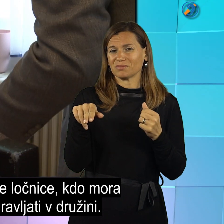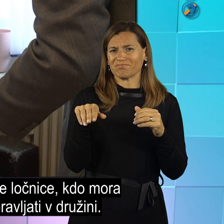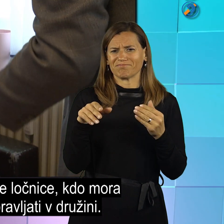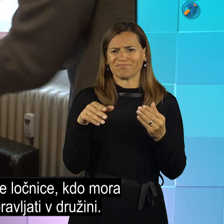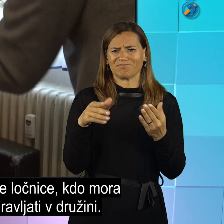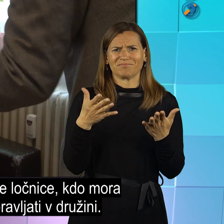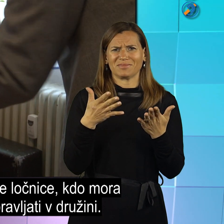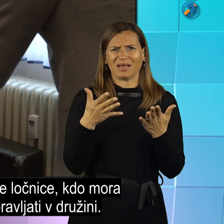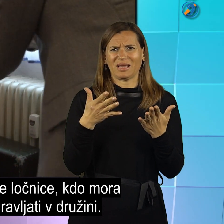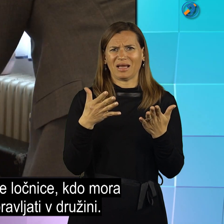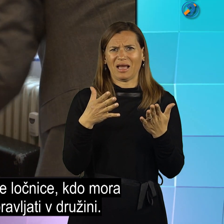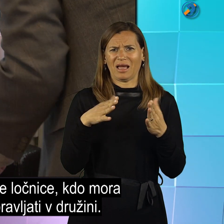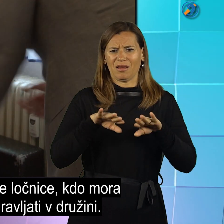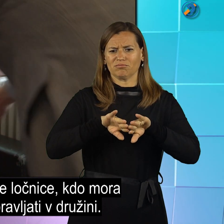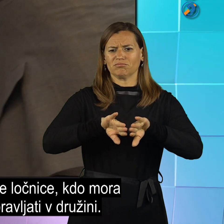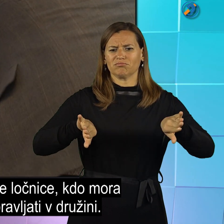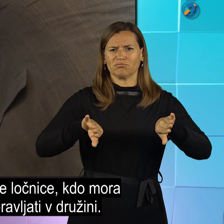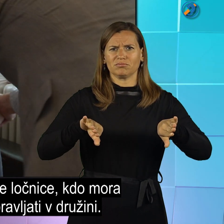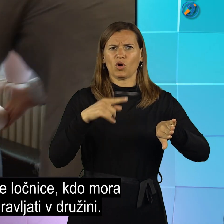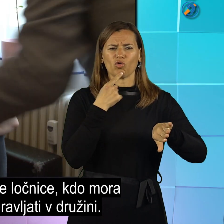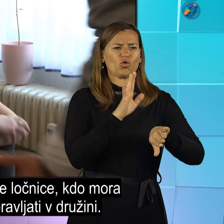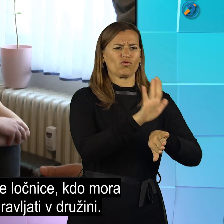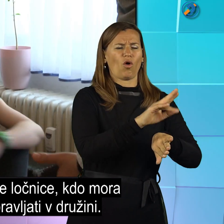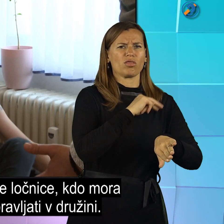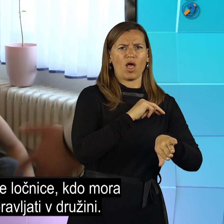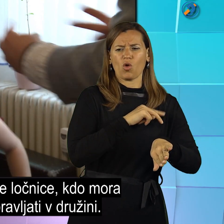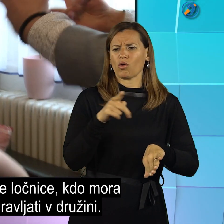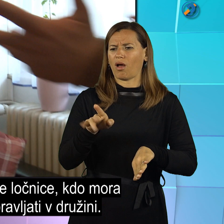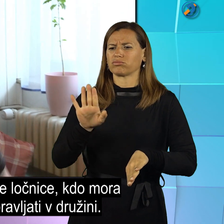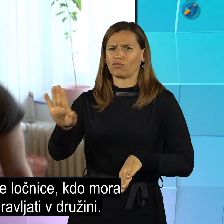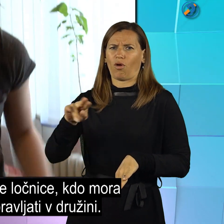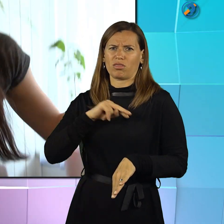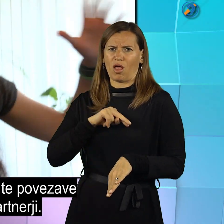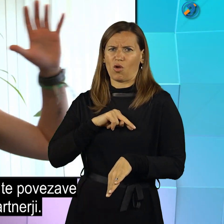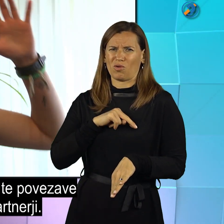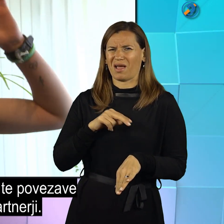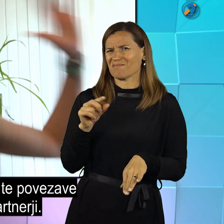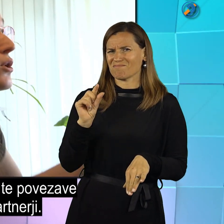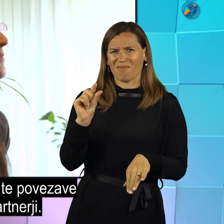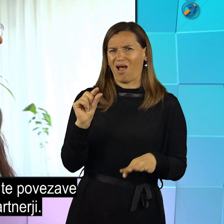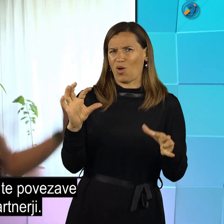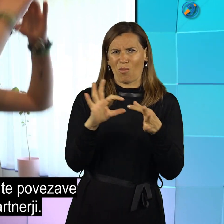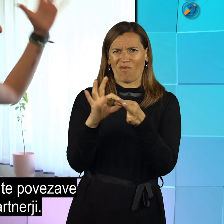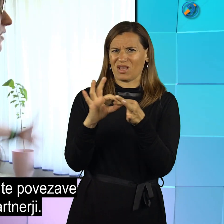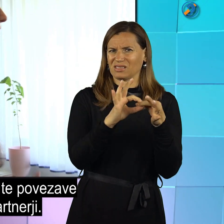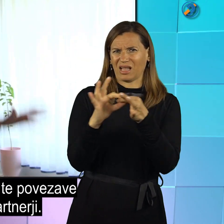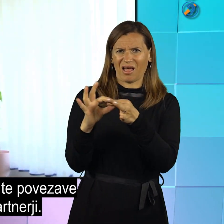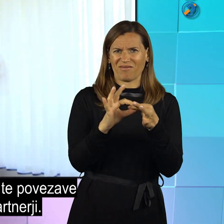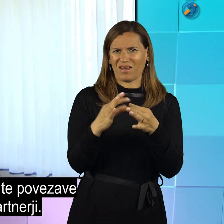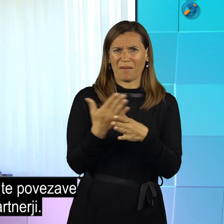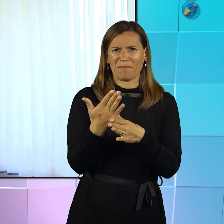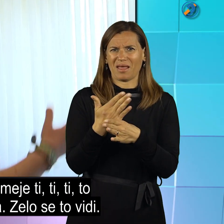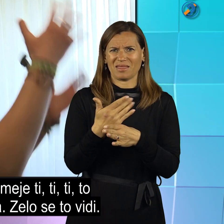tako neke ločnice, zelo velike ločnice, kdo mora kakšno nalogo opravljati v družini. Zelo malo je te povezave med